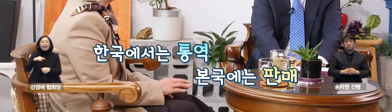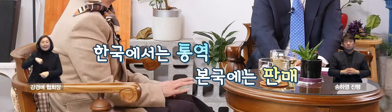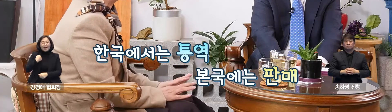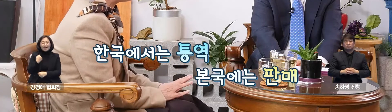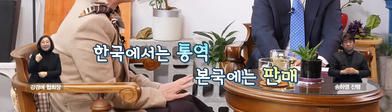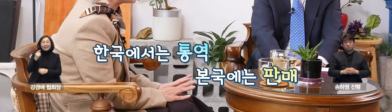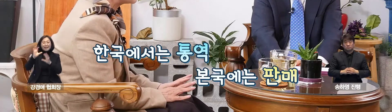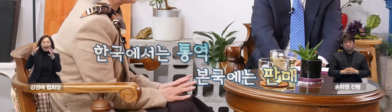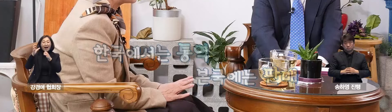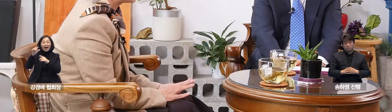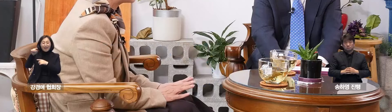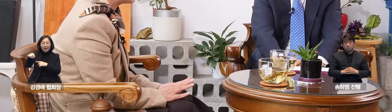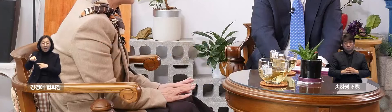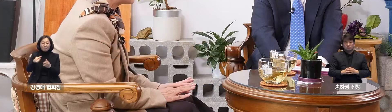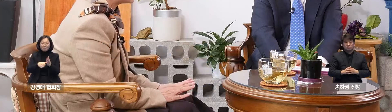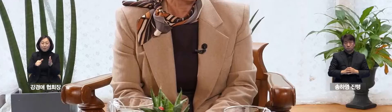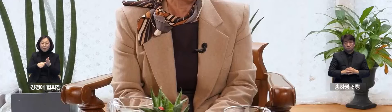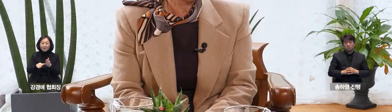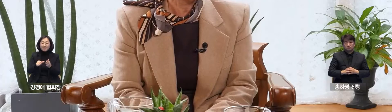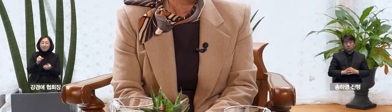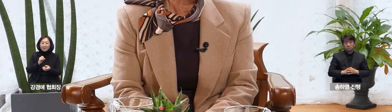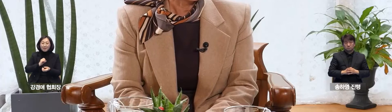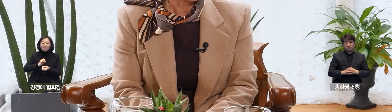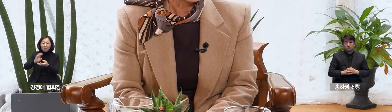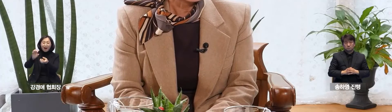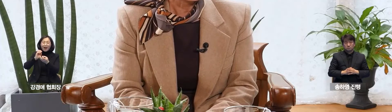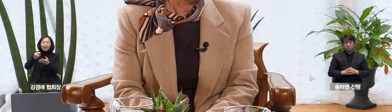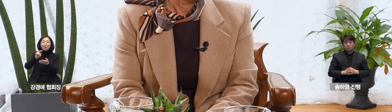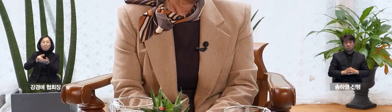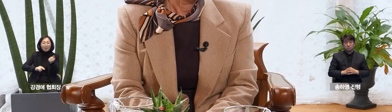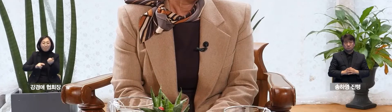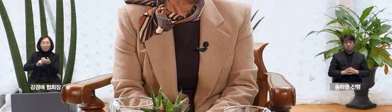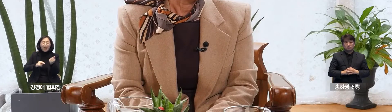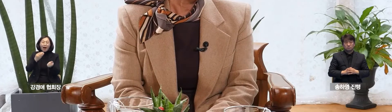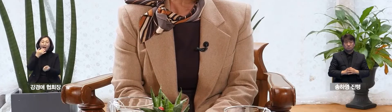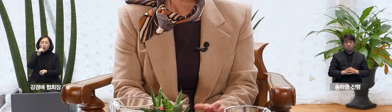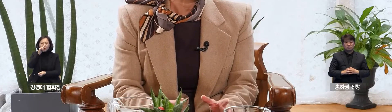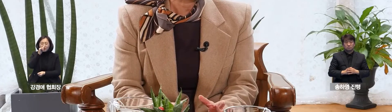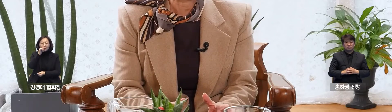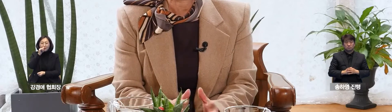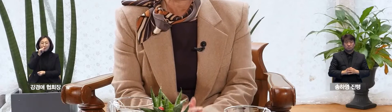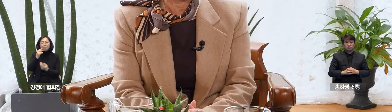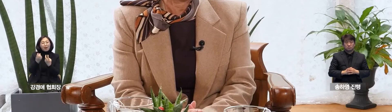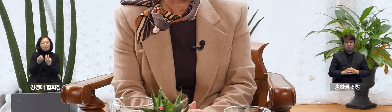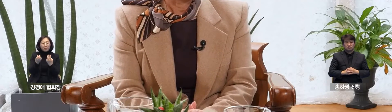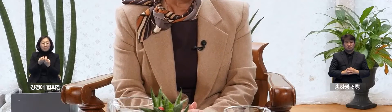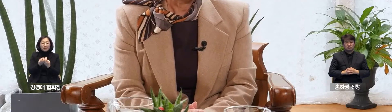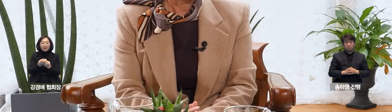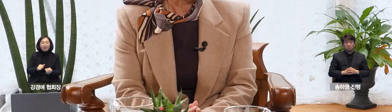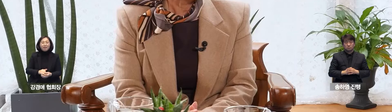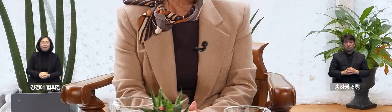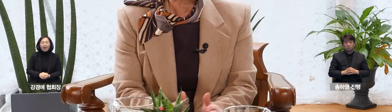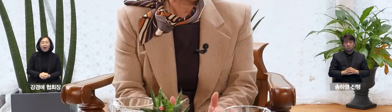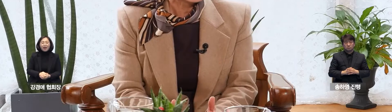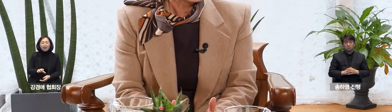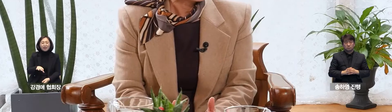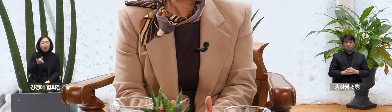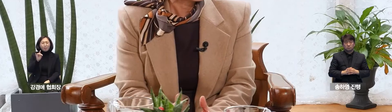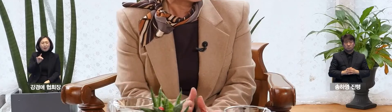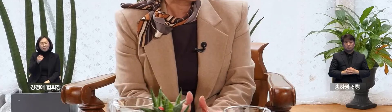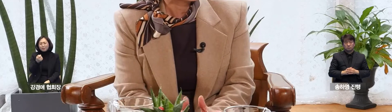본국에는 물건을 팔 수 있는 그런 루트를 찾고 같이 처음에는 작지만 나중에는